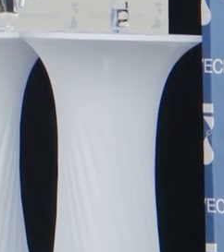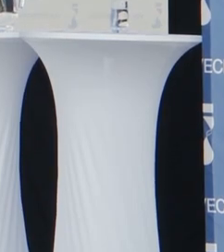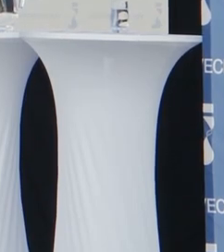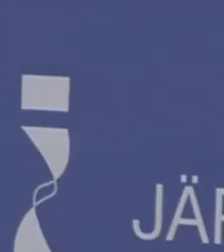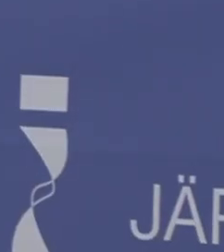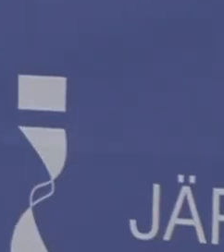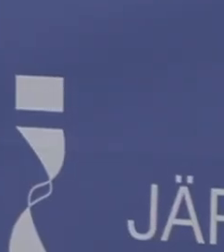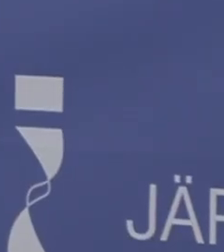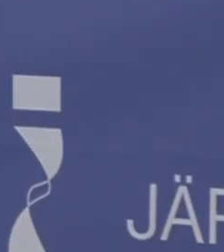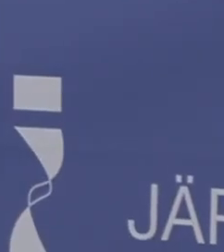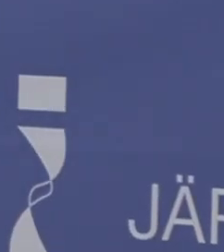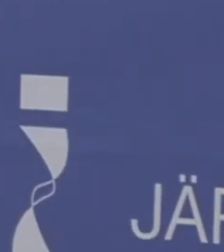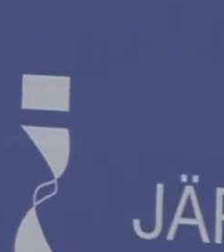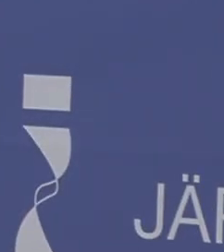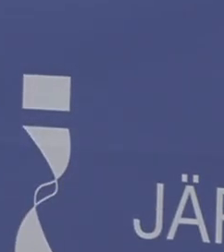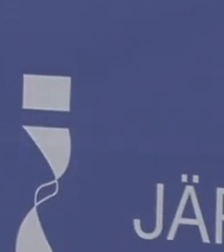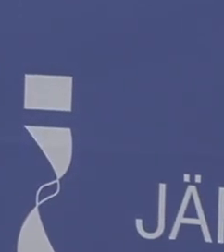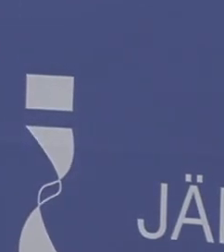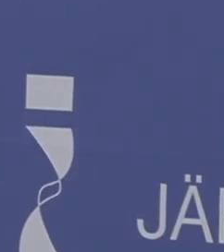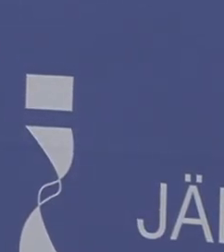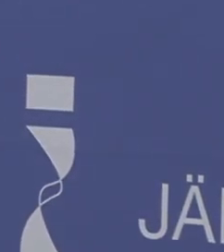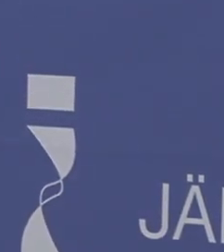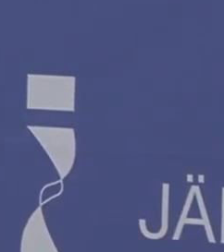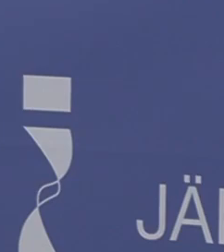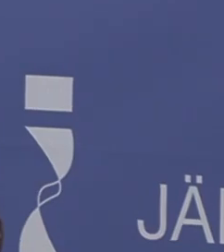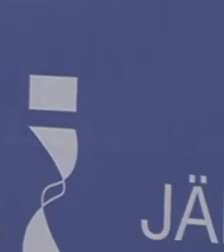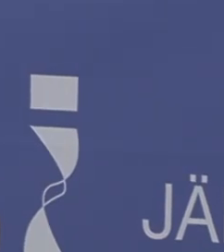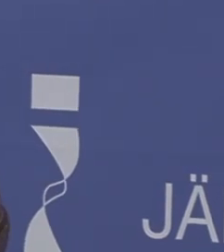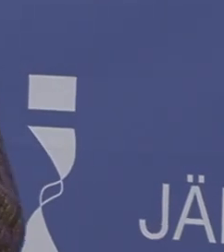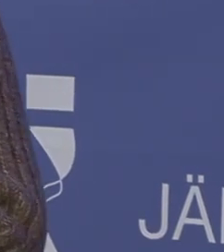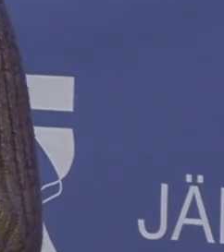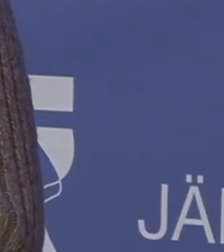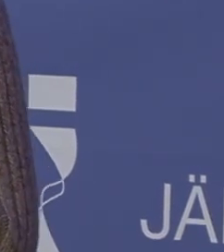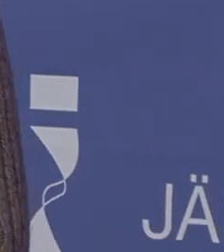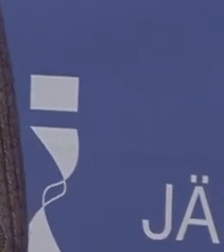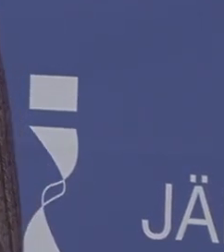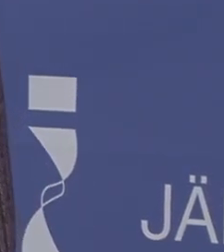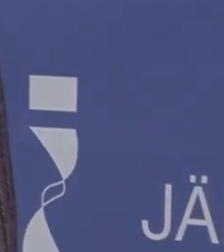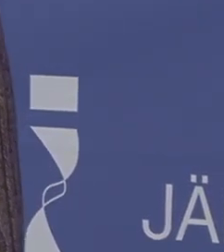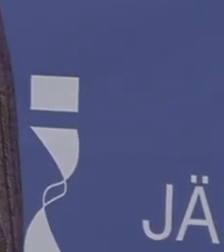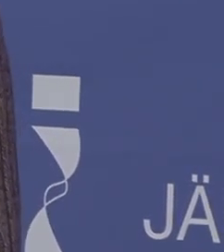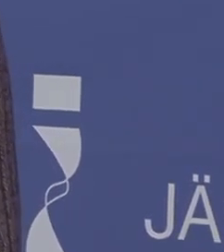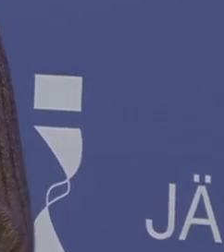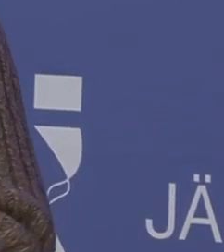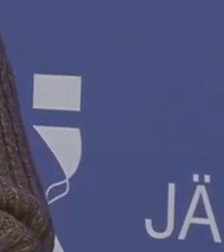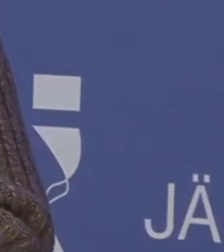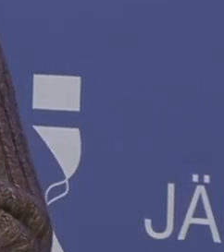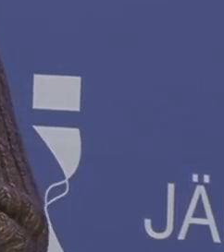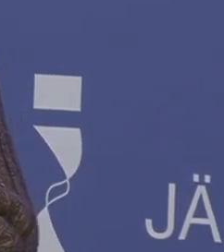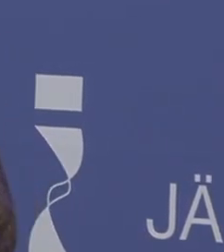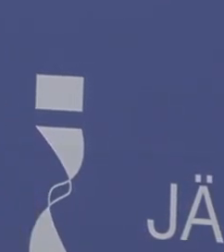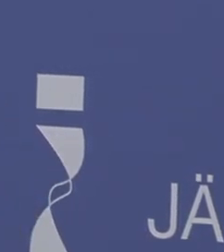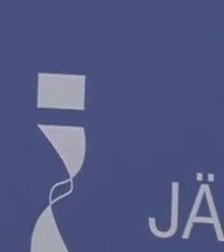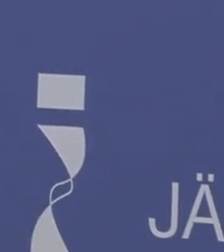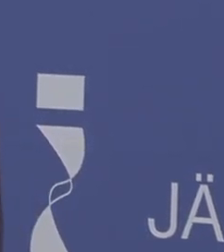Välkomna till denna panel på Järvaveckans andra dag. Roligt att se så